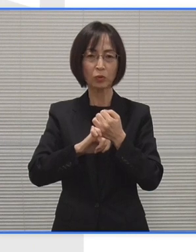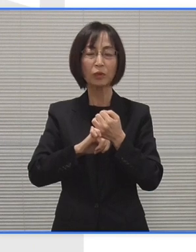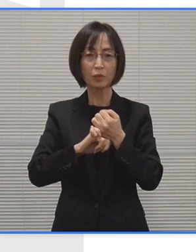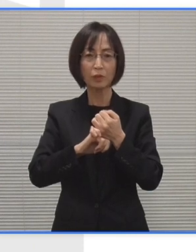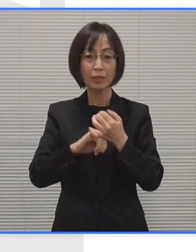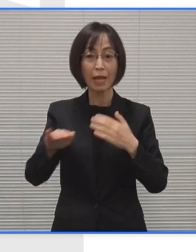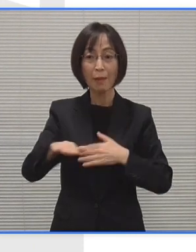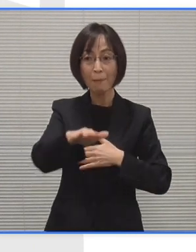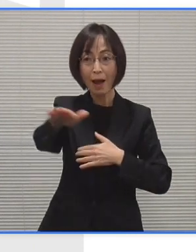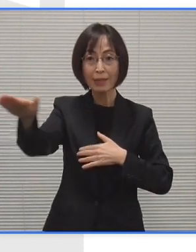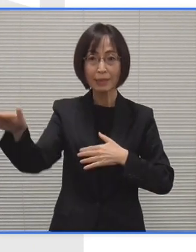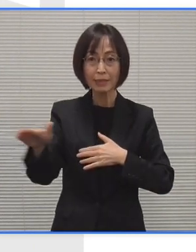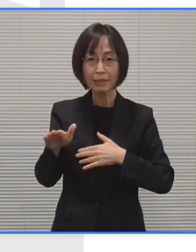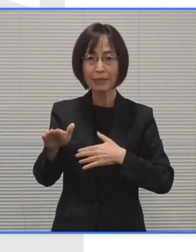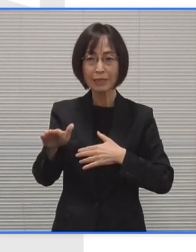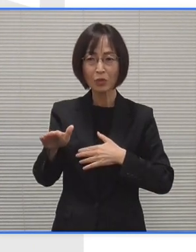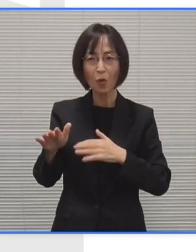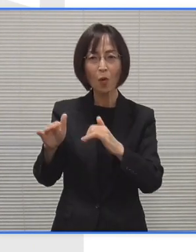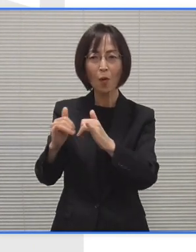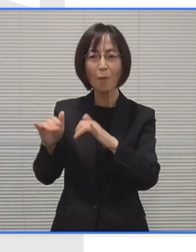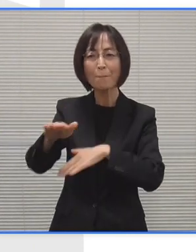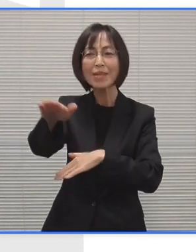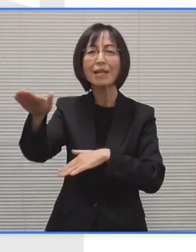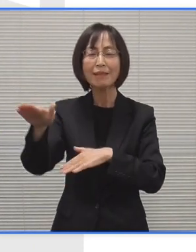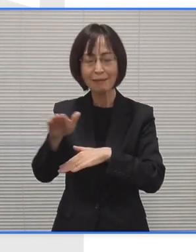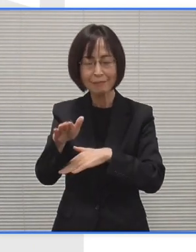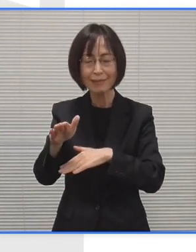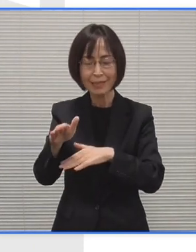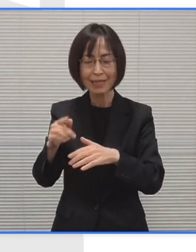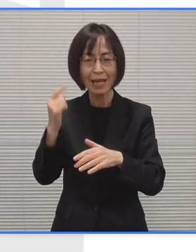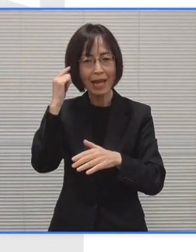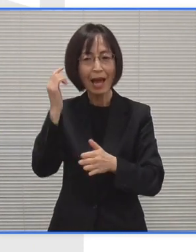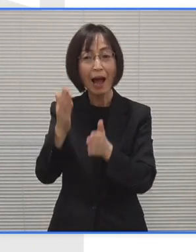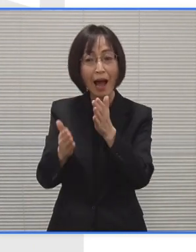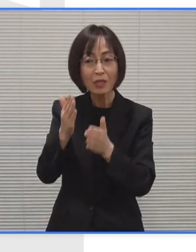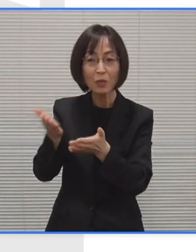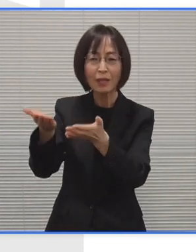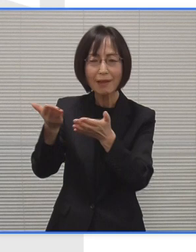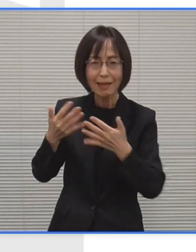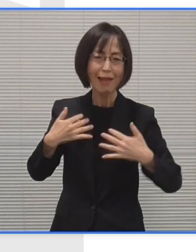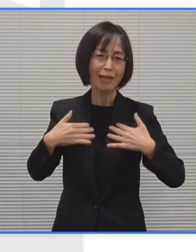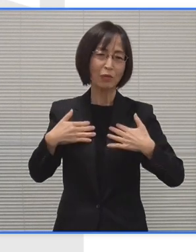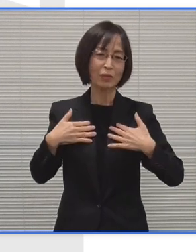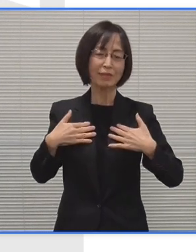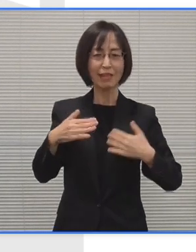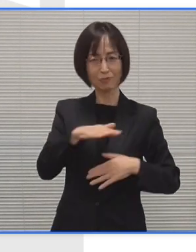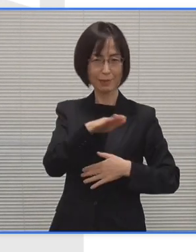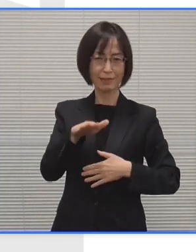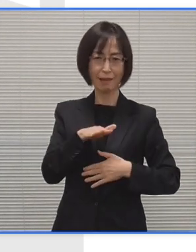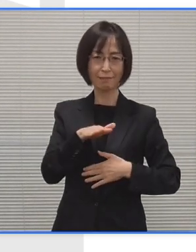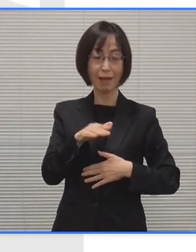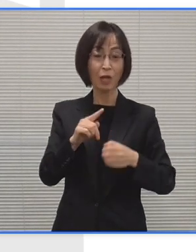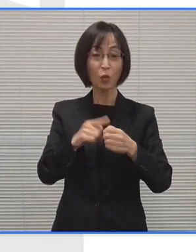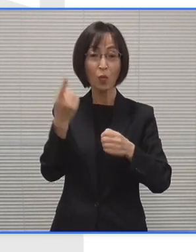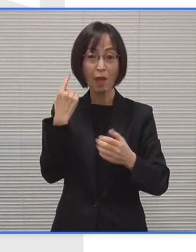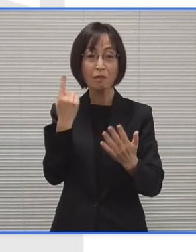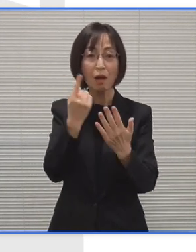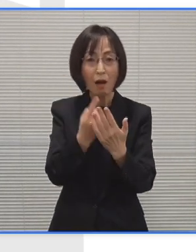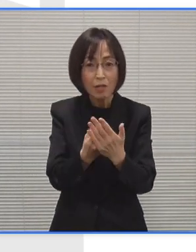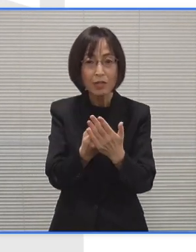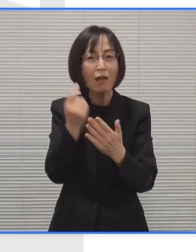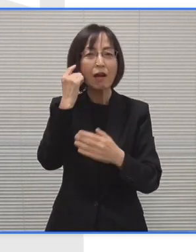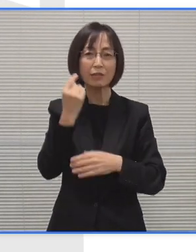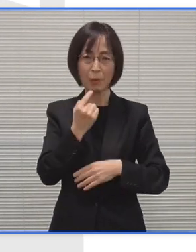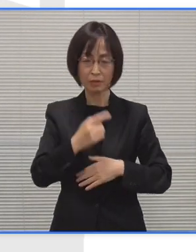周りの方にご配慮いただきながら楽しまれているというのは、去年私も参加して本当に思いました